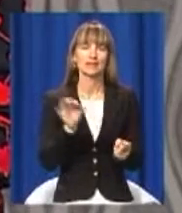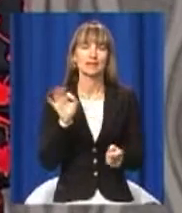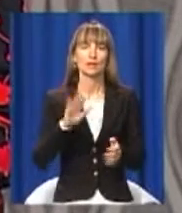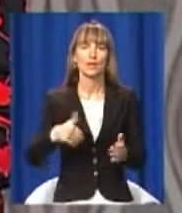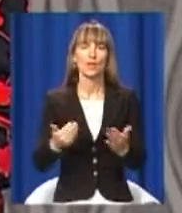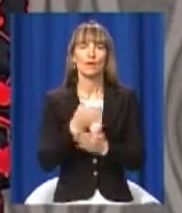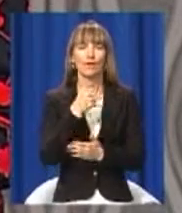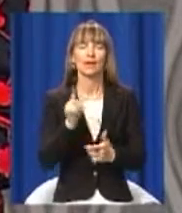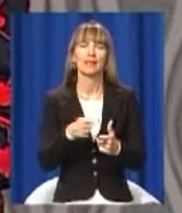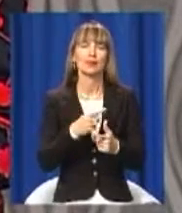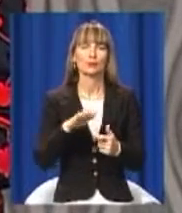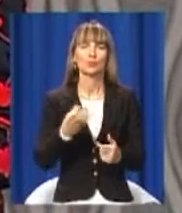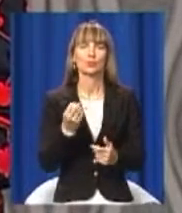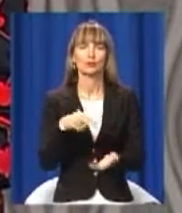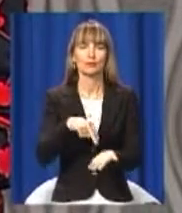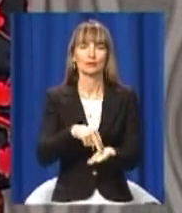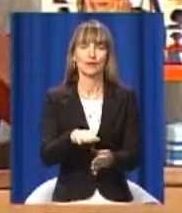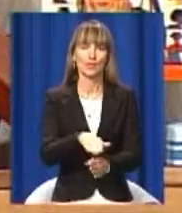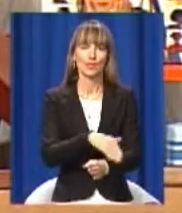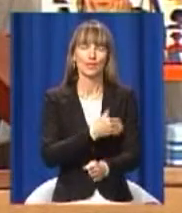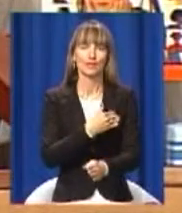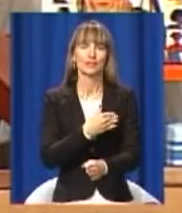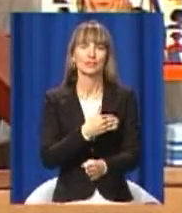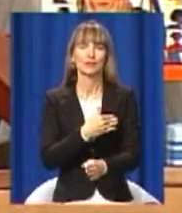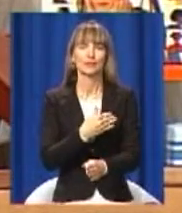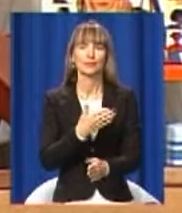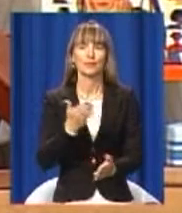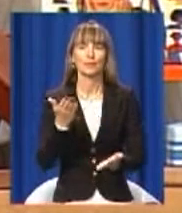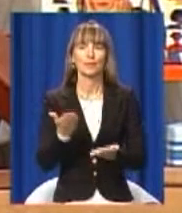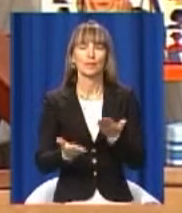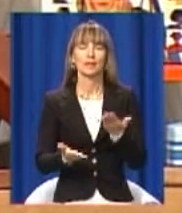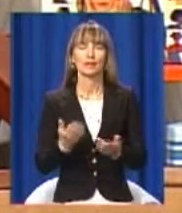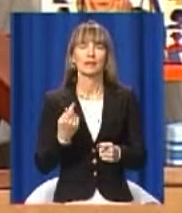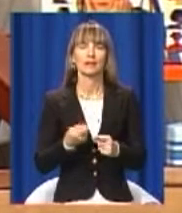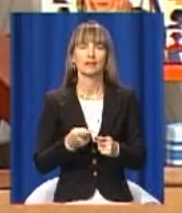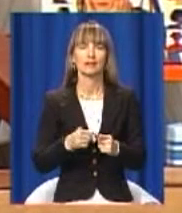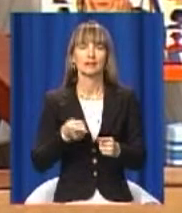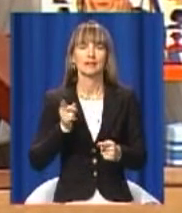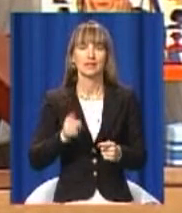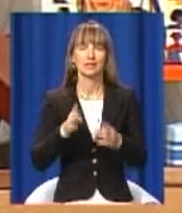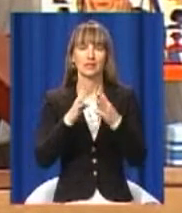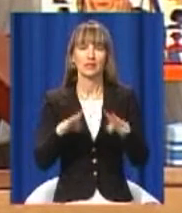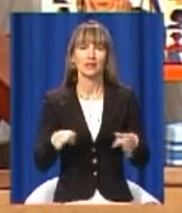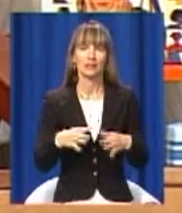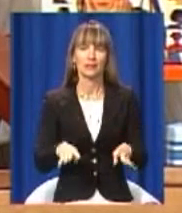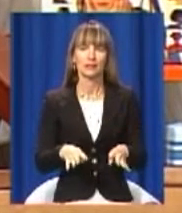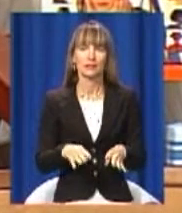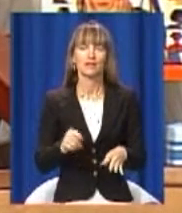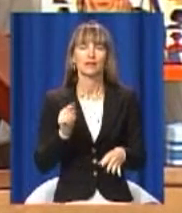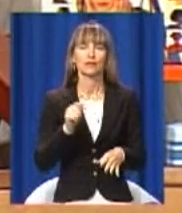року, чи хай вона ще постоїть подовше? Якщо це настояща ялинка, то